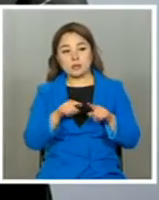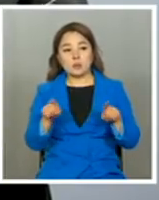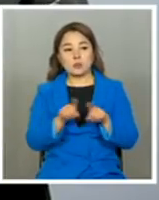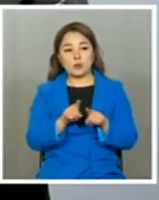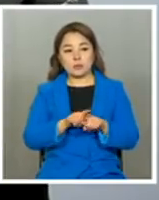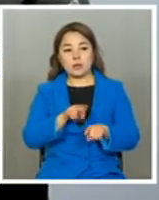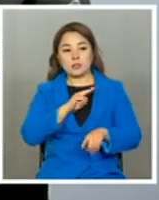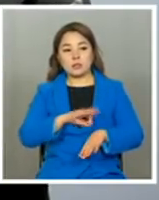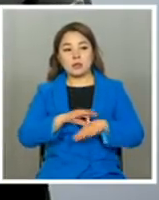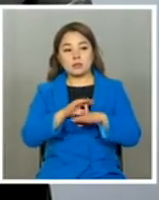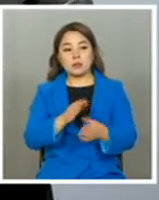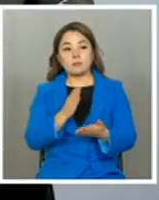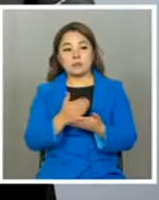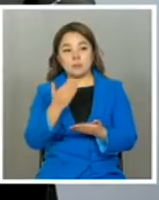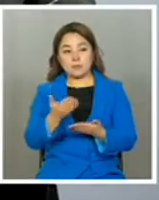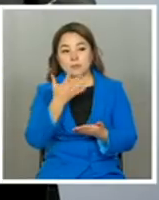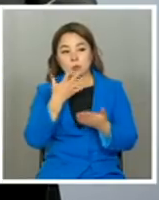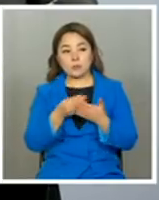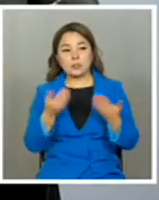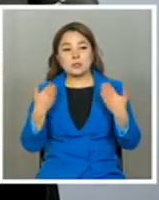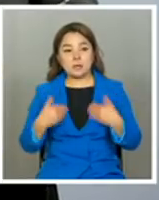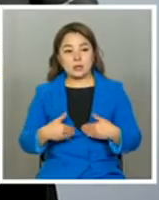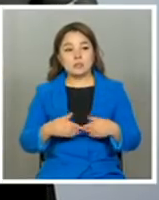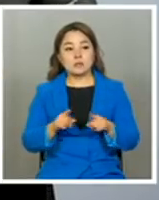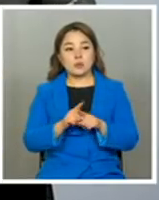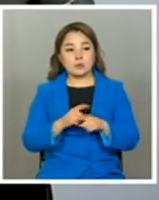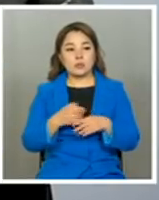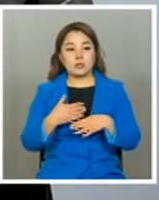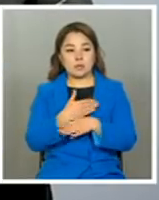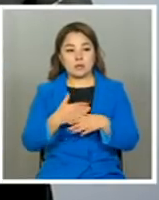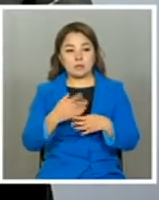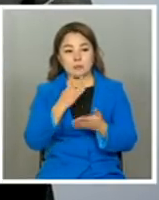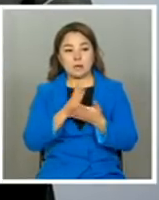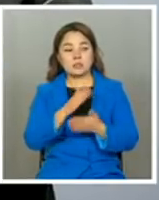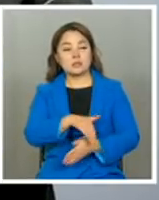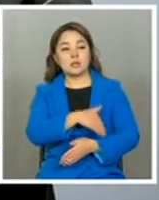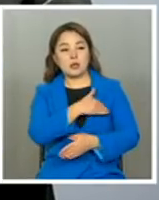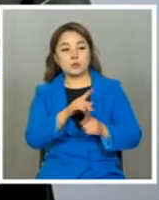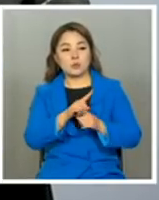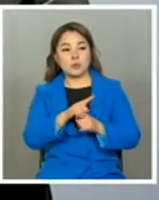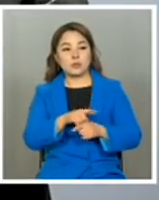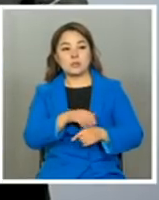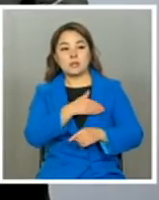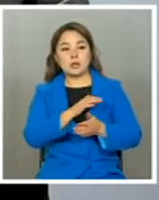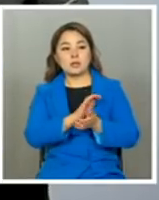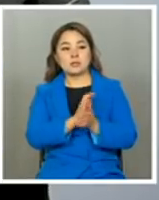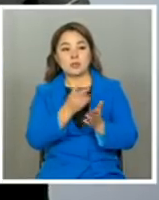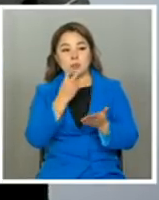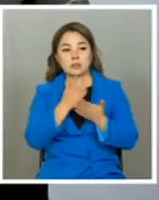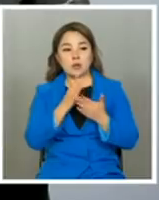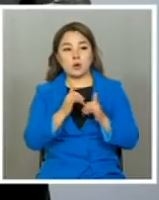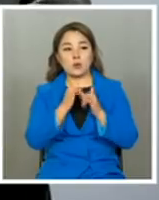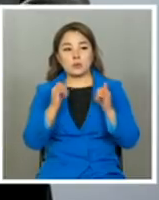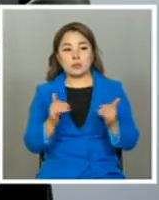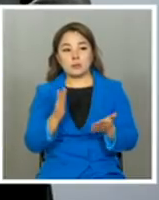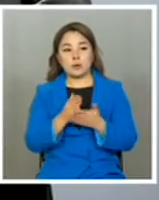әрекет еткен кезде олардың денесі қажиды, температурасы және де дене қысымы артып отырады. Көп жағдайда дене